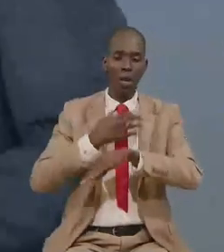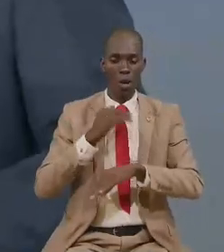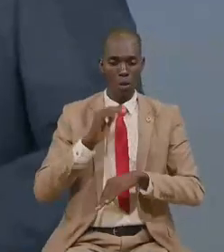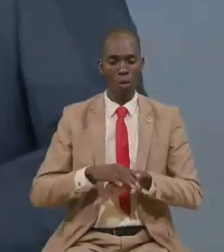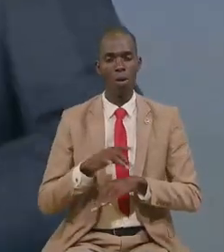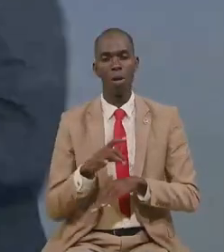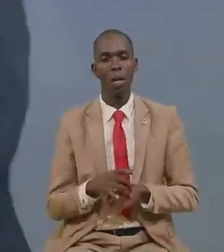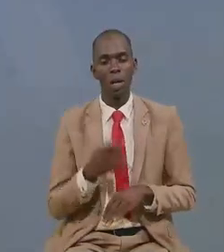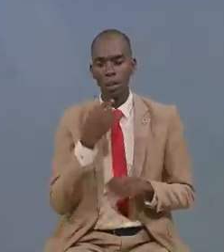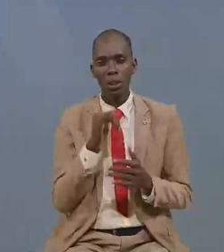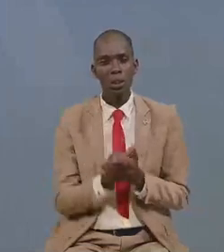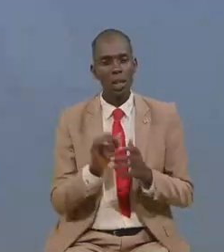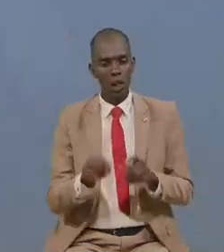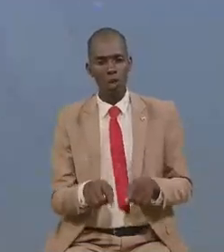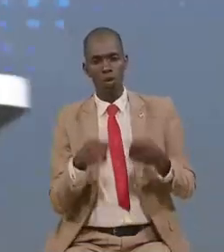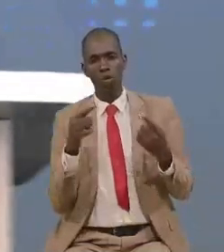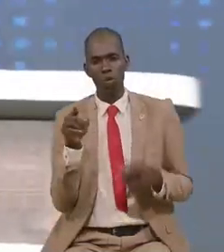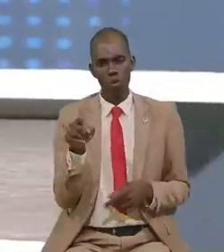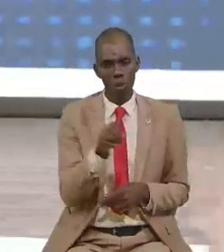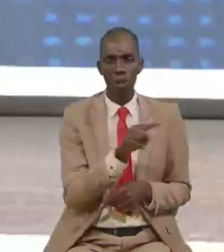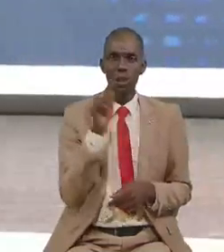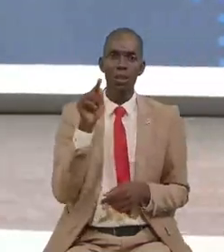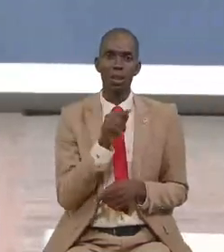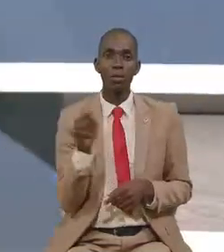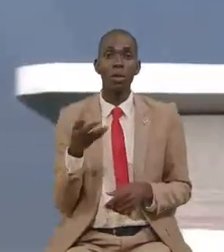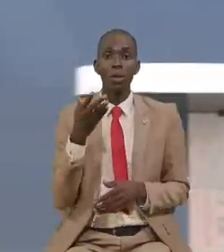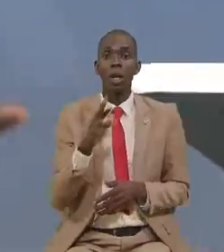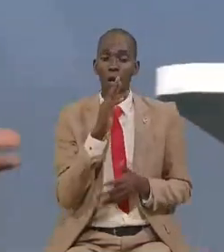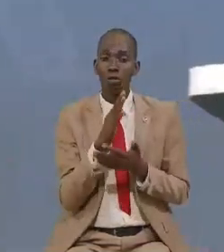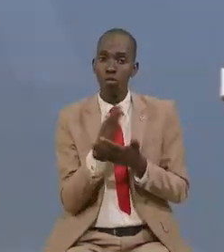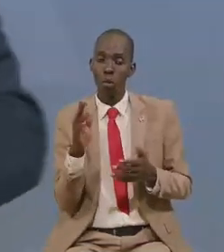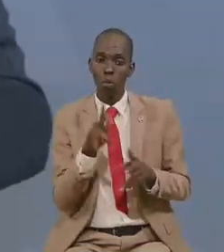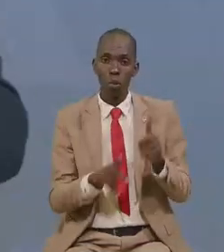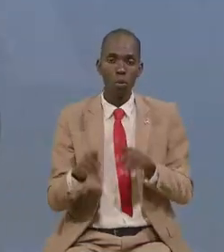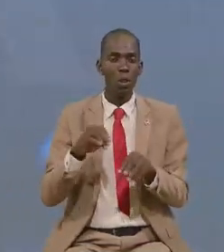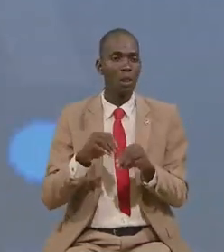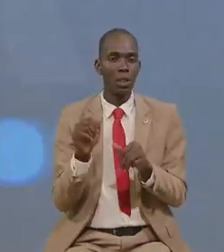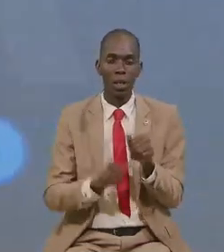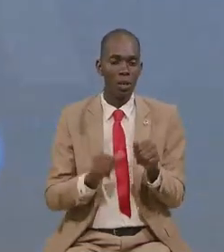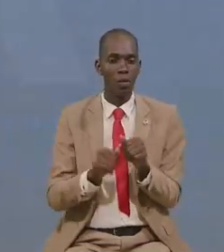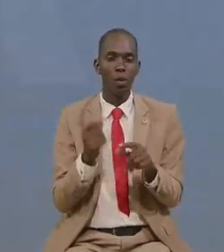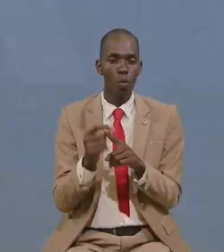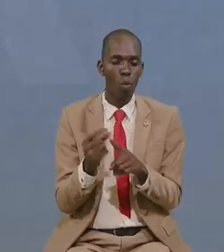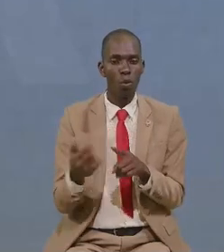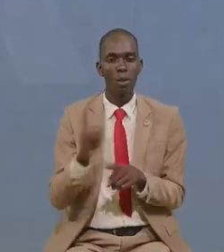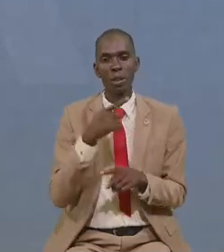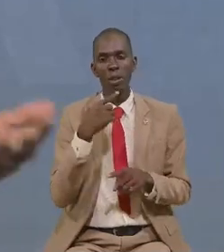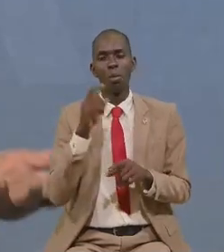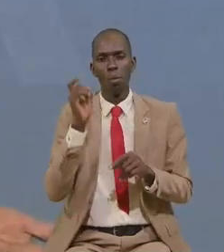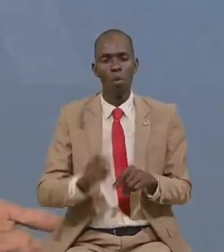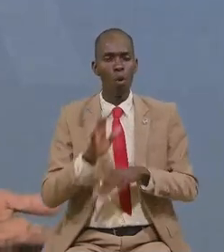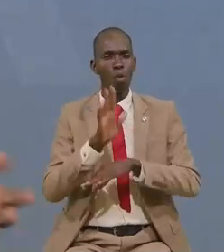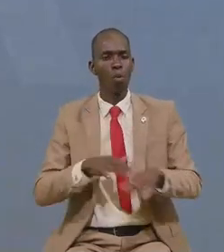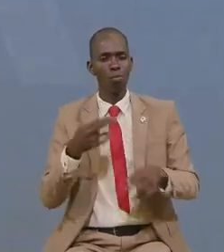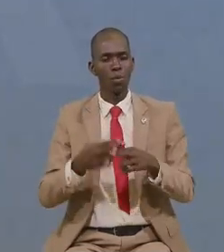allez donc, il y a des gens dans chaque message, dans tout ce qu'ils disent, il doit mentionner démons, il